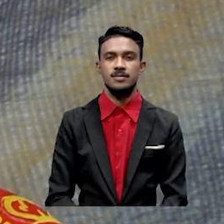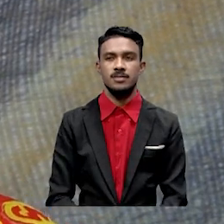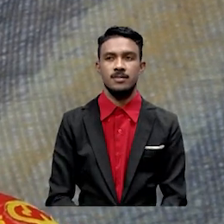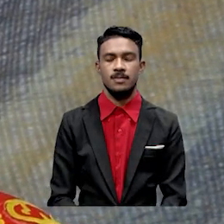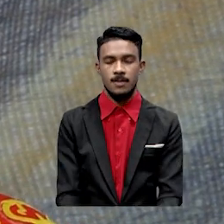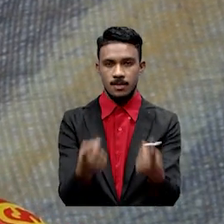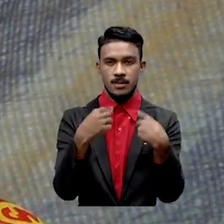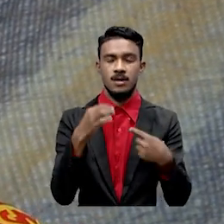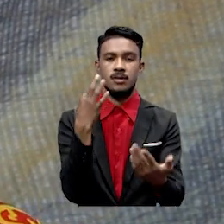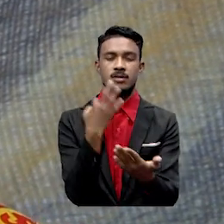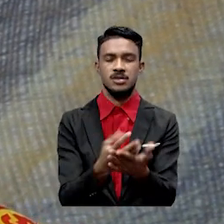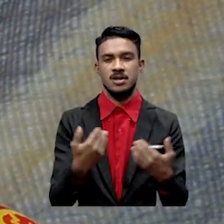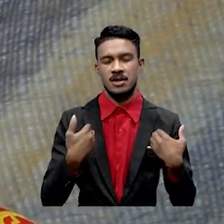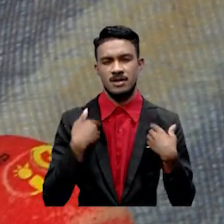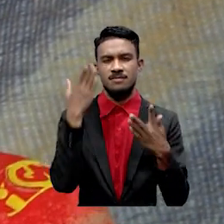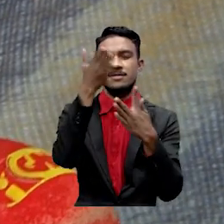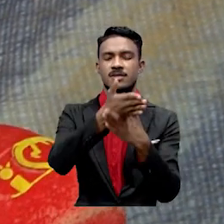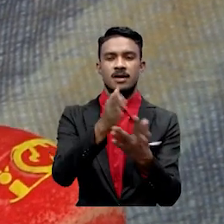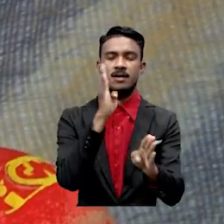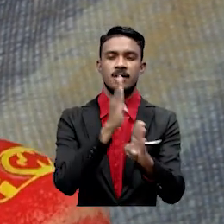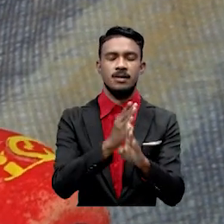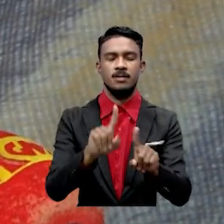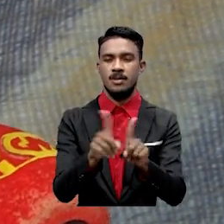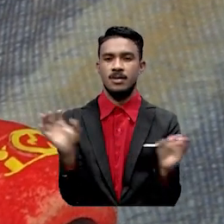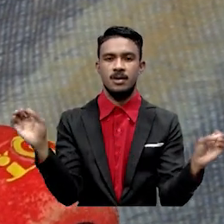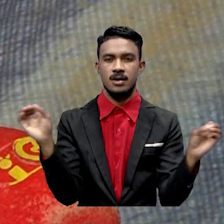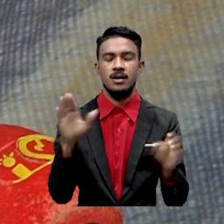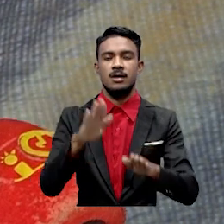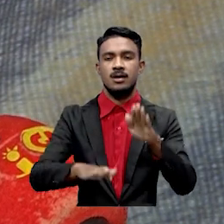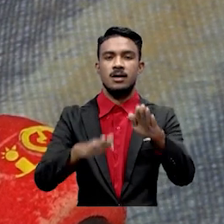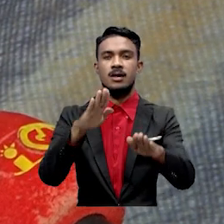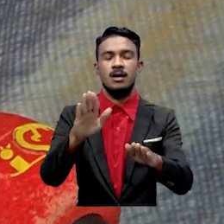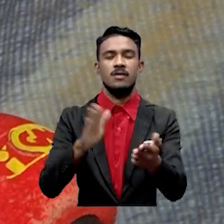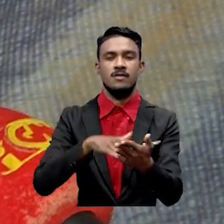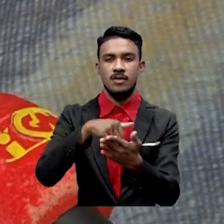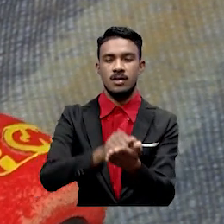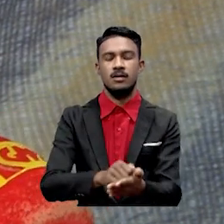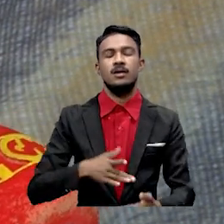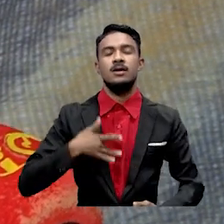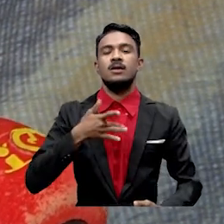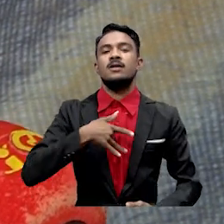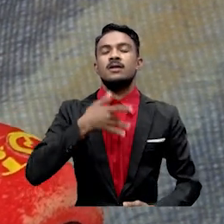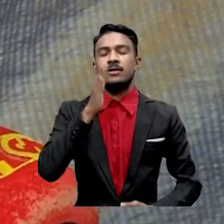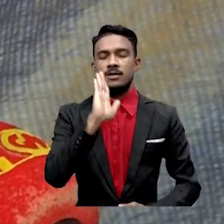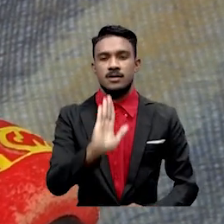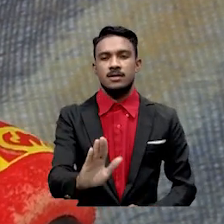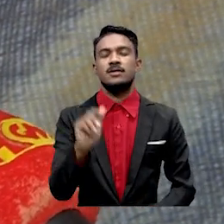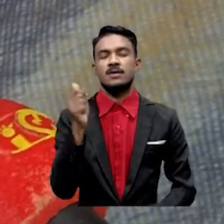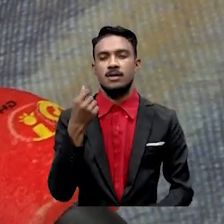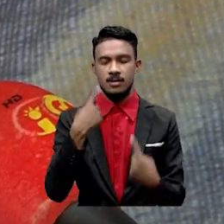mai osan iha sai lai laudit boris makas laub la pele ni dari ispe dal sanul ne